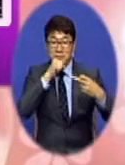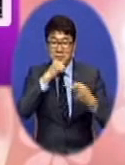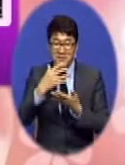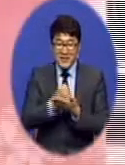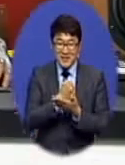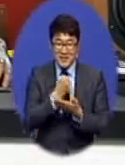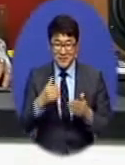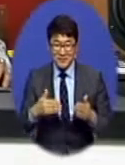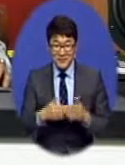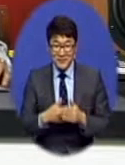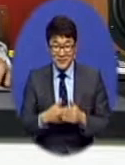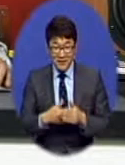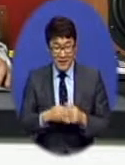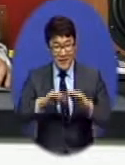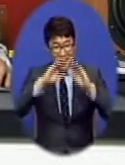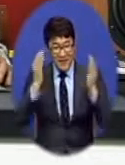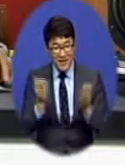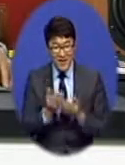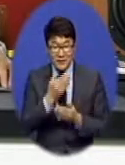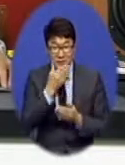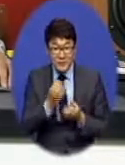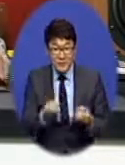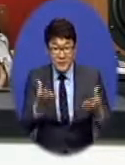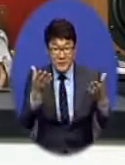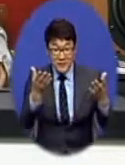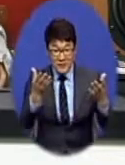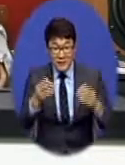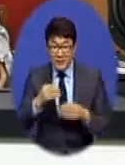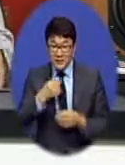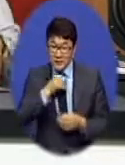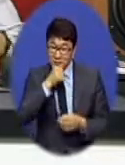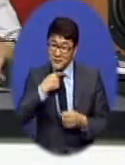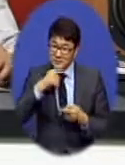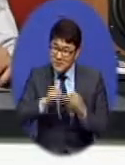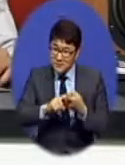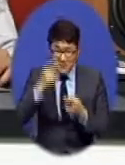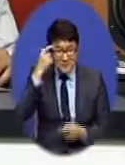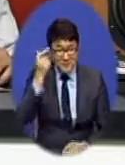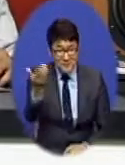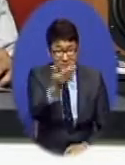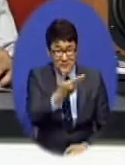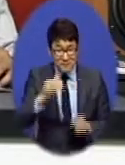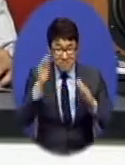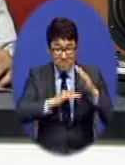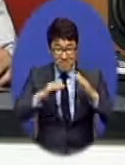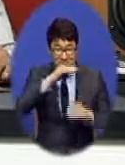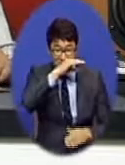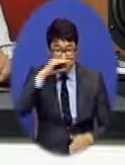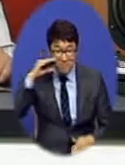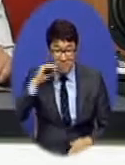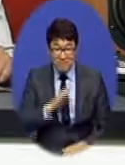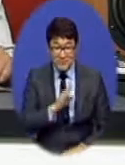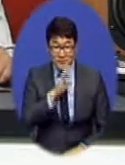얻으셨습니다. 네. 예, 다들 축하드립니다. 네. 어떻게 점수가 마음에 드셨는지 모르겠어요. 그렇습니다. 공정했으니까. 예. 네, 네,